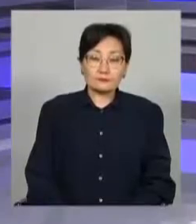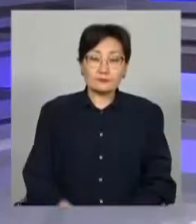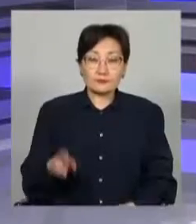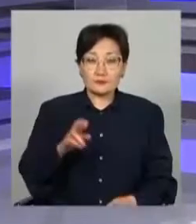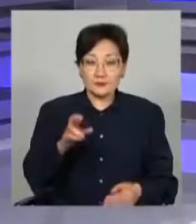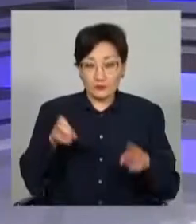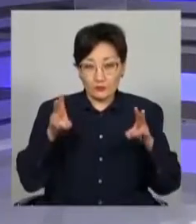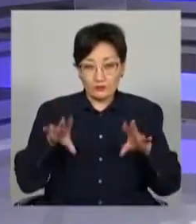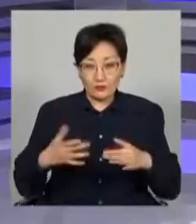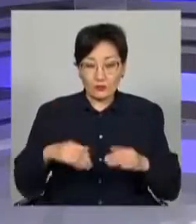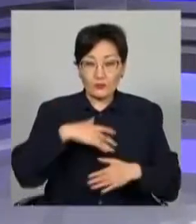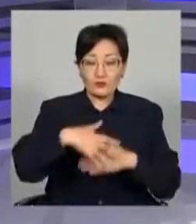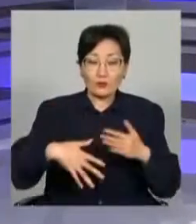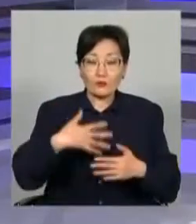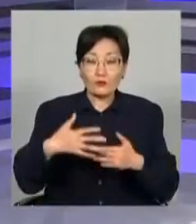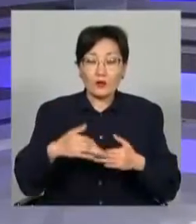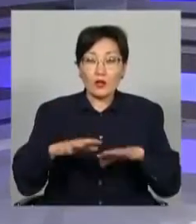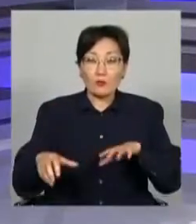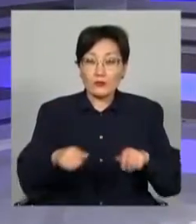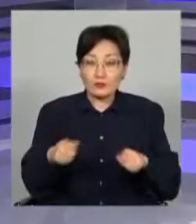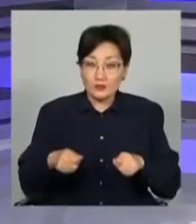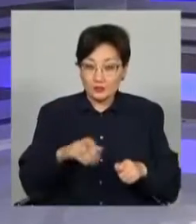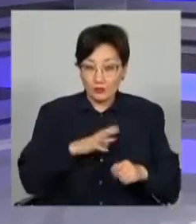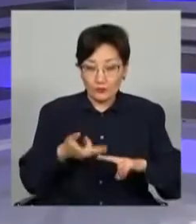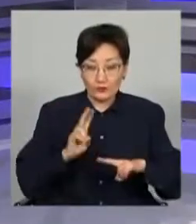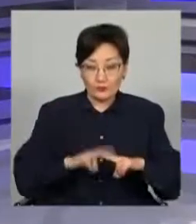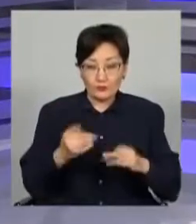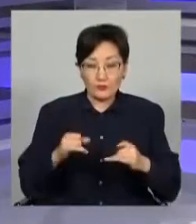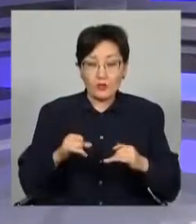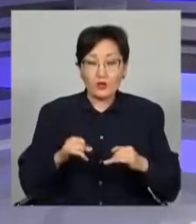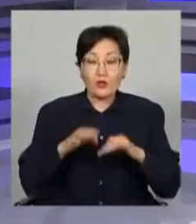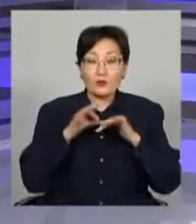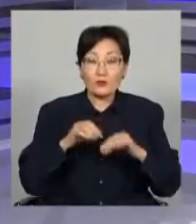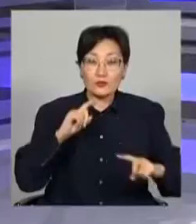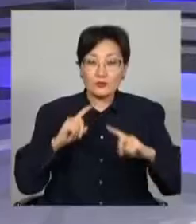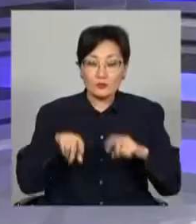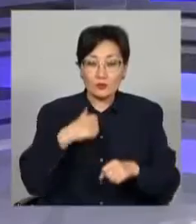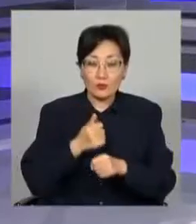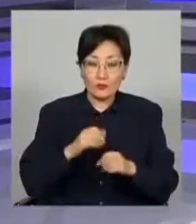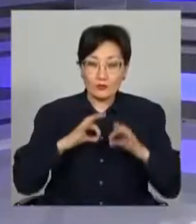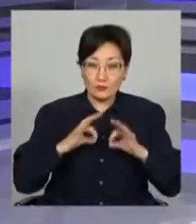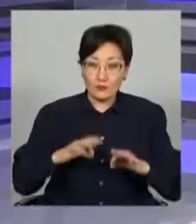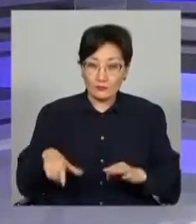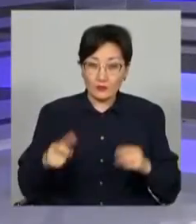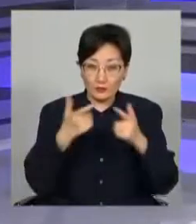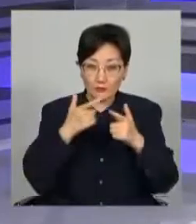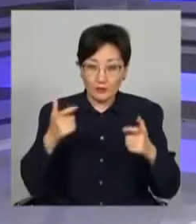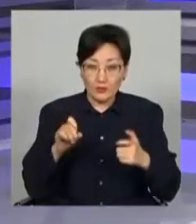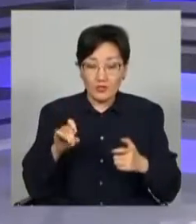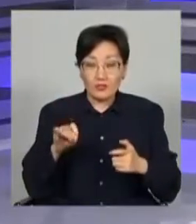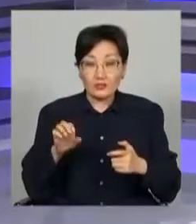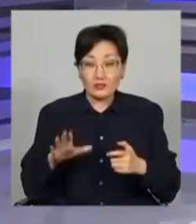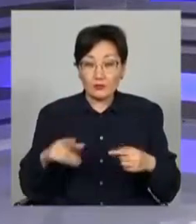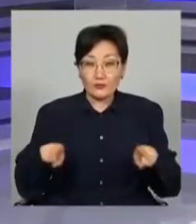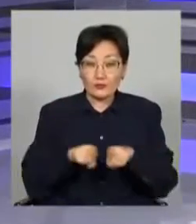Қаңтар оқиғасы кезінде бүлікшілер билікті басып алмақ болды. Бұл жайында бүгін мәжілісте өткен отырыста бас прокурор мәлімдеді. Бергасловтың